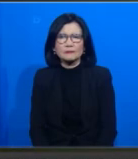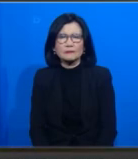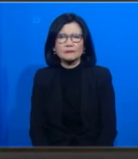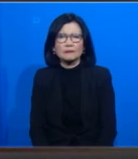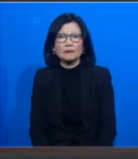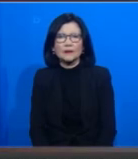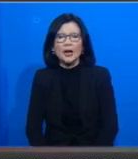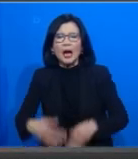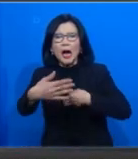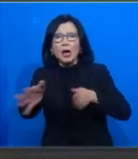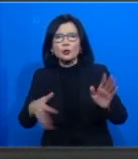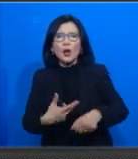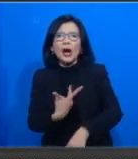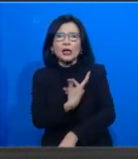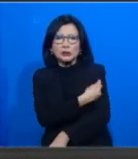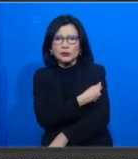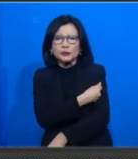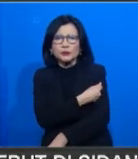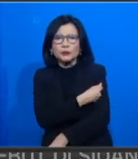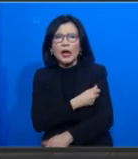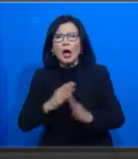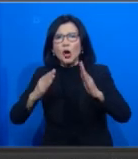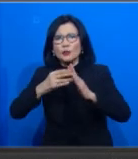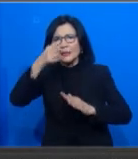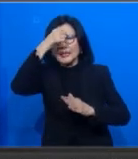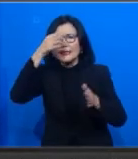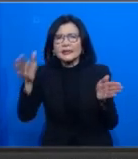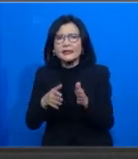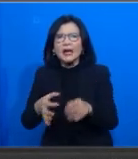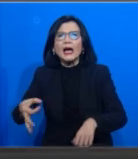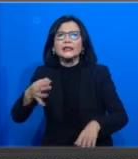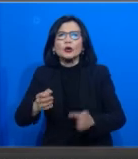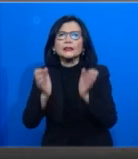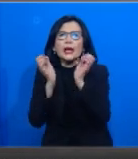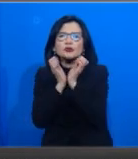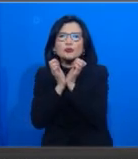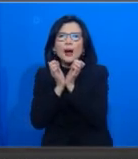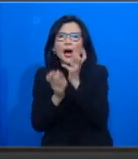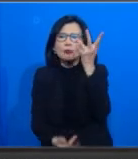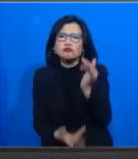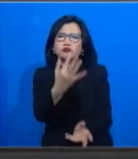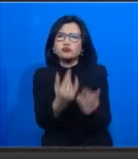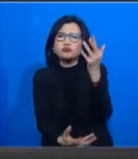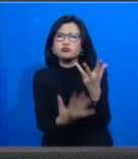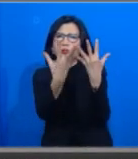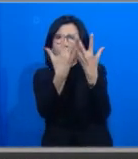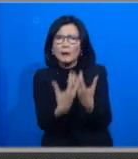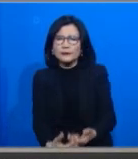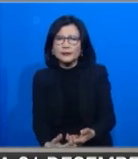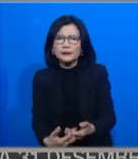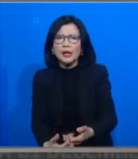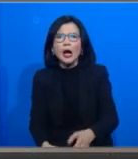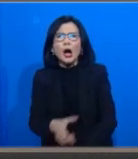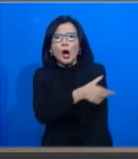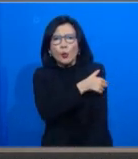Ruang imunisasi dan penyimpanan vaksin di Puskesmas di Subang, Jawa Barat, Senin petang ludes dilalap api. Warga dan staf puskesmas